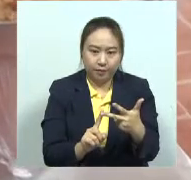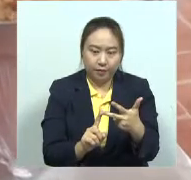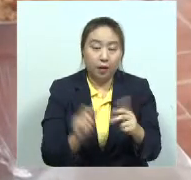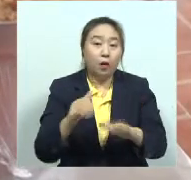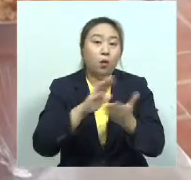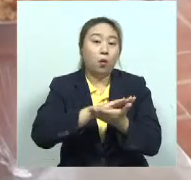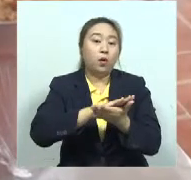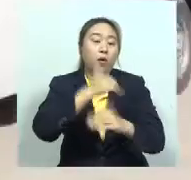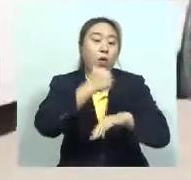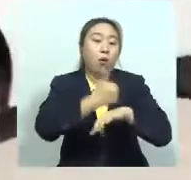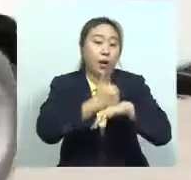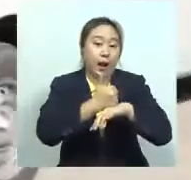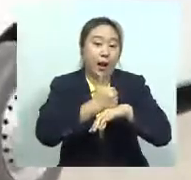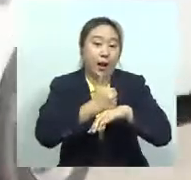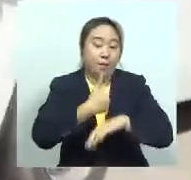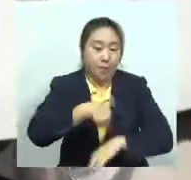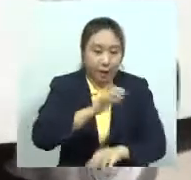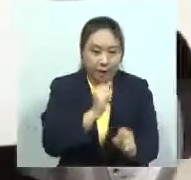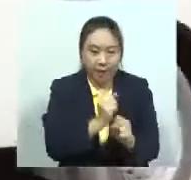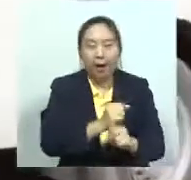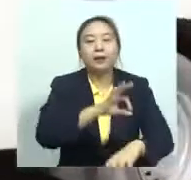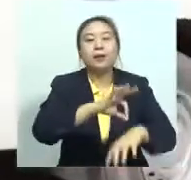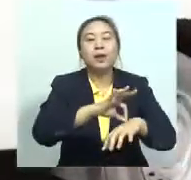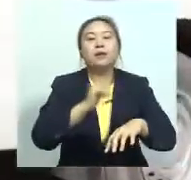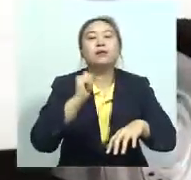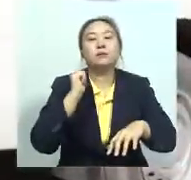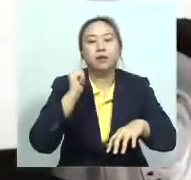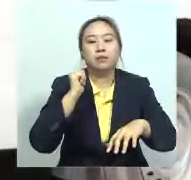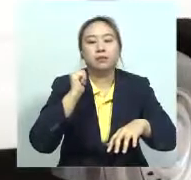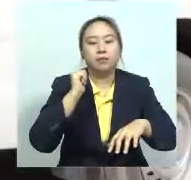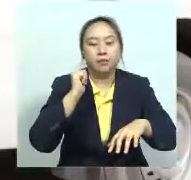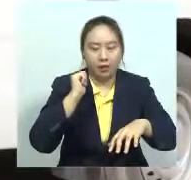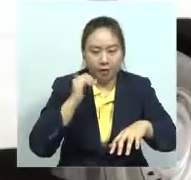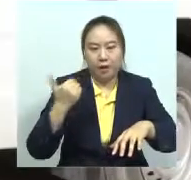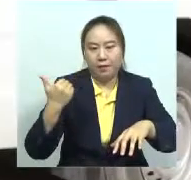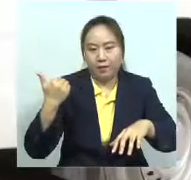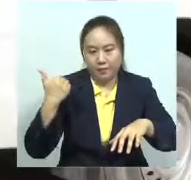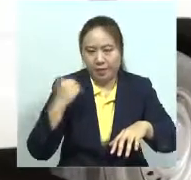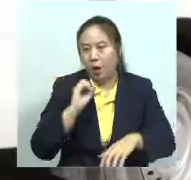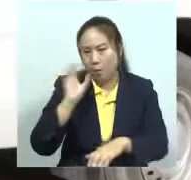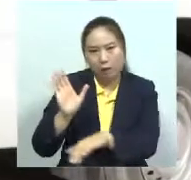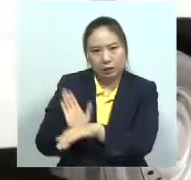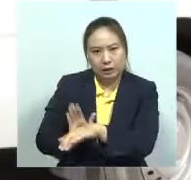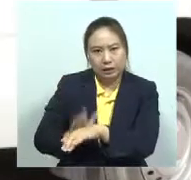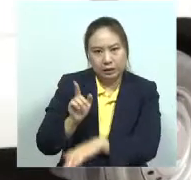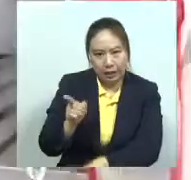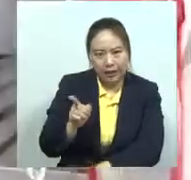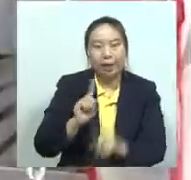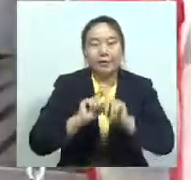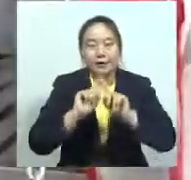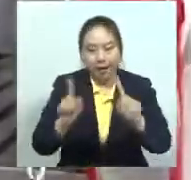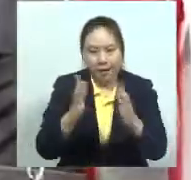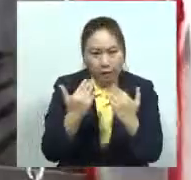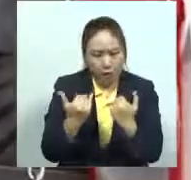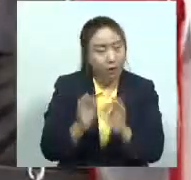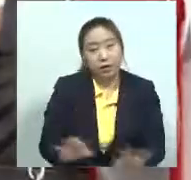ให้ผู้อำนวยการโรงเรียนกลับไปปฏิบัติหน้าที่ในตำแหน่งเดิมพร้อมทั้งให้มีการว่ากล่าวตักเตือนแต่ทั้งนี้ขึ้นอยู่กับ